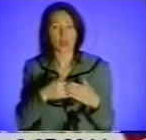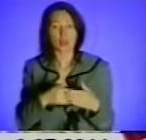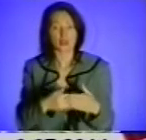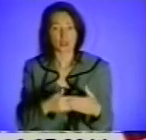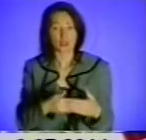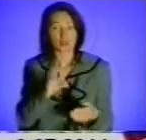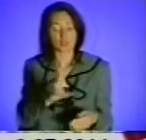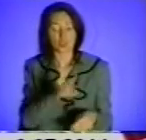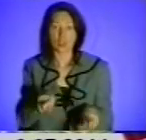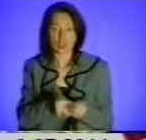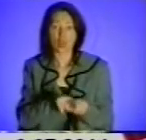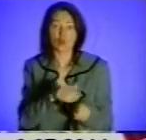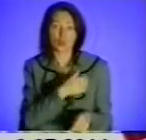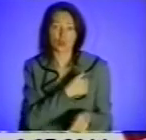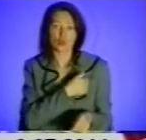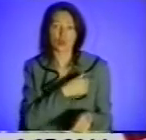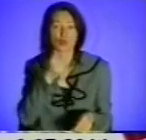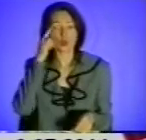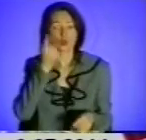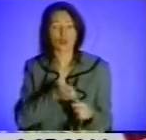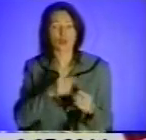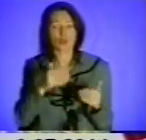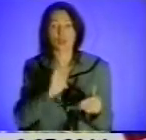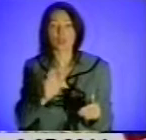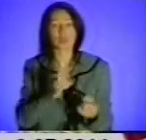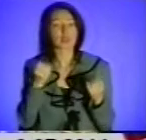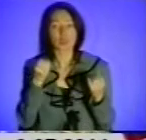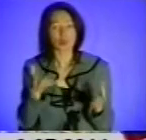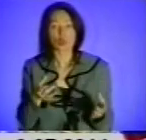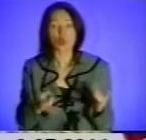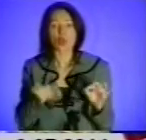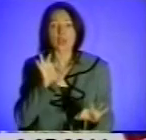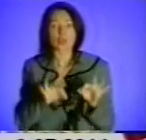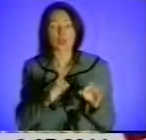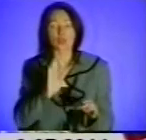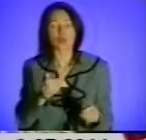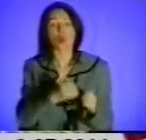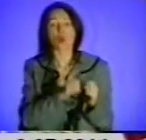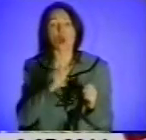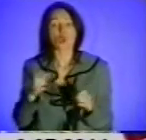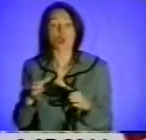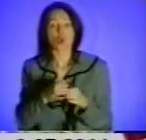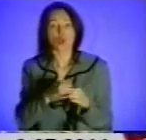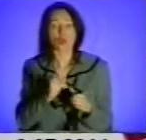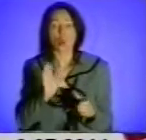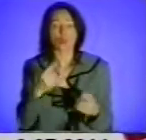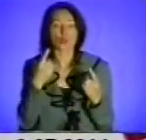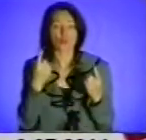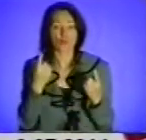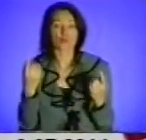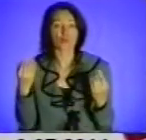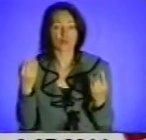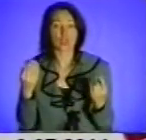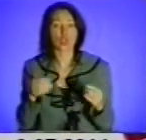теж відгукнуться. Я думаю, що це вже буде не просто збірна, а буде кожна рота, і це буде такий великий, хороший турнір. Такі